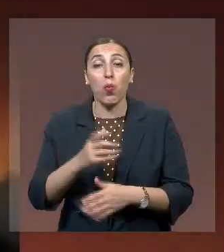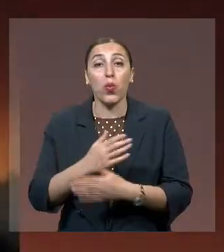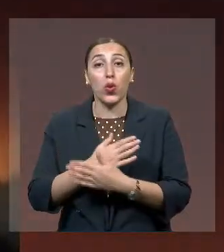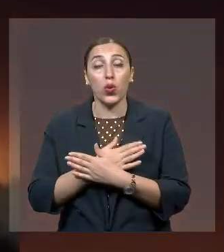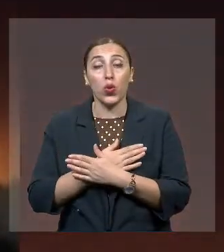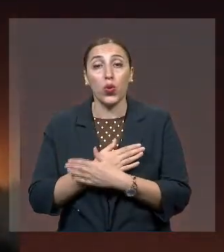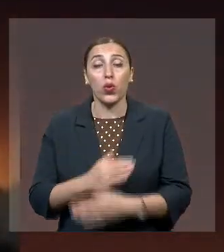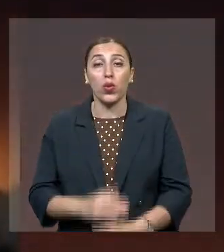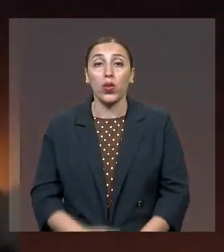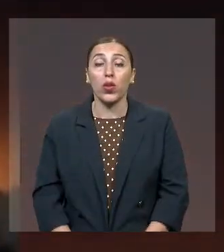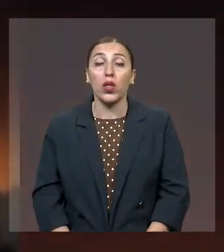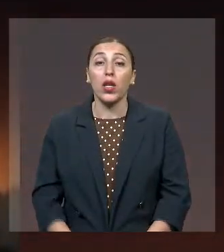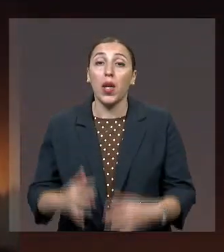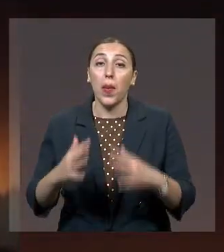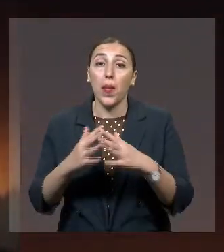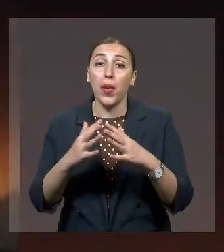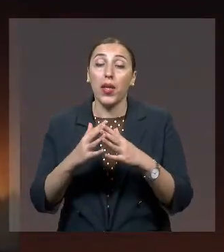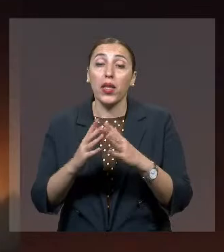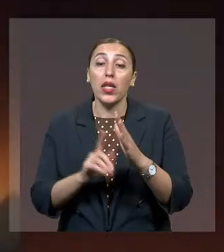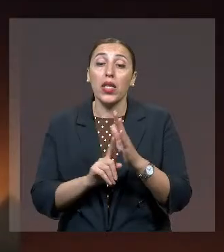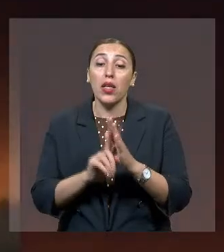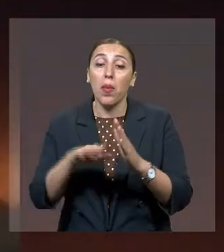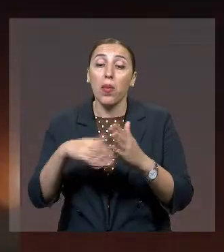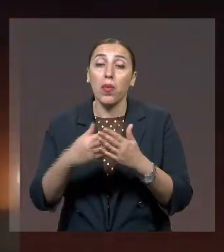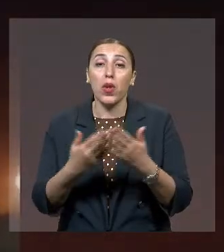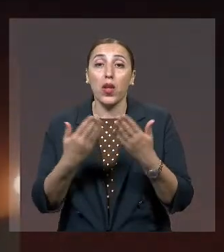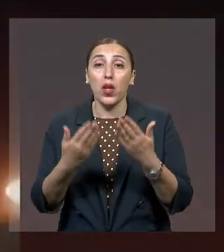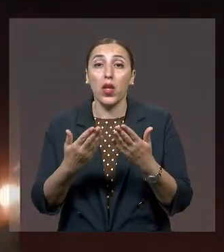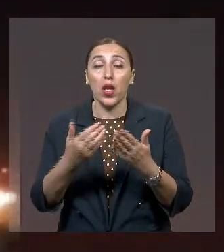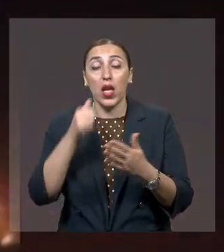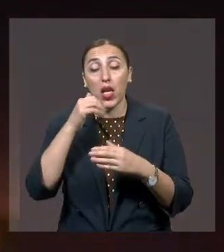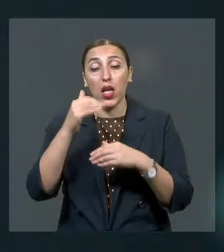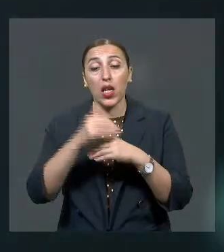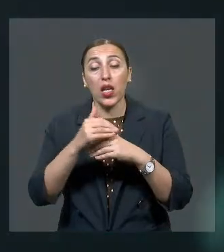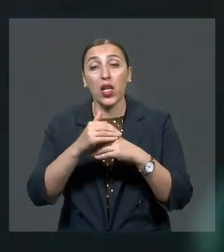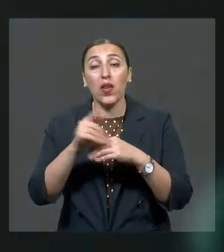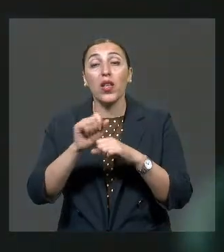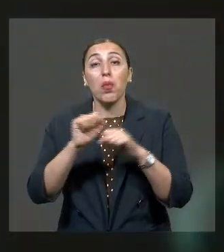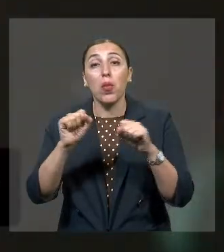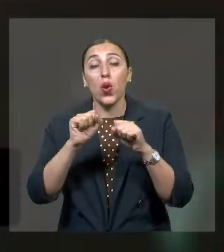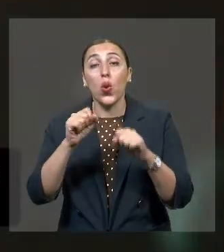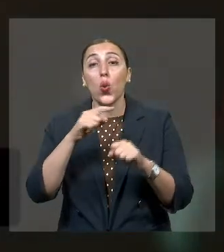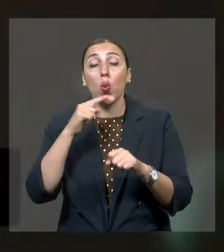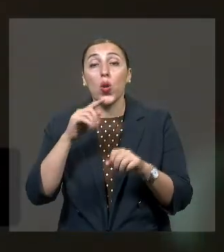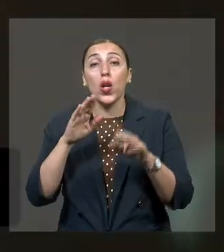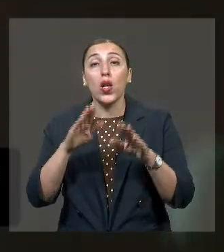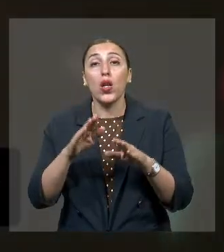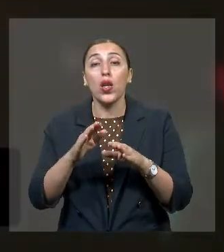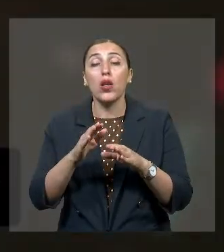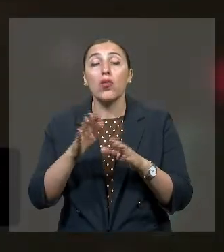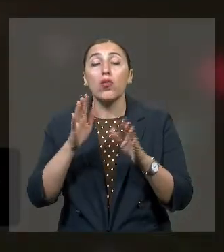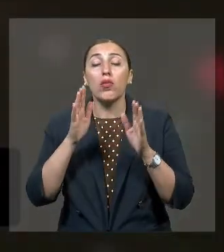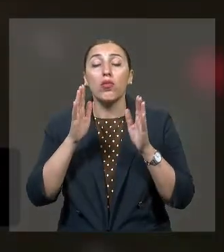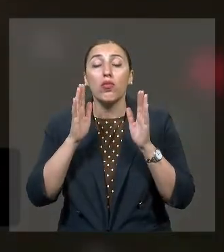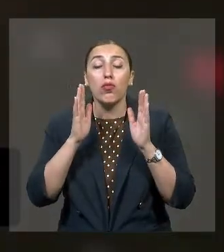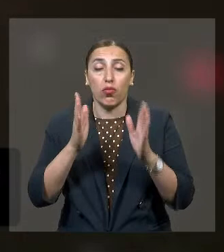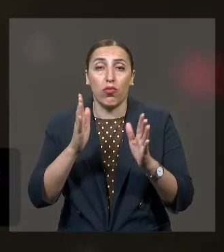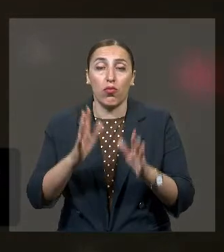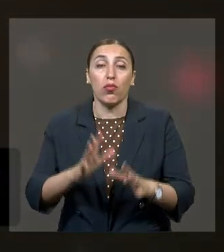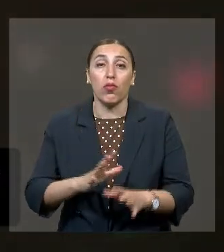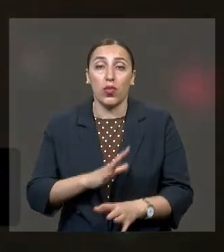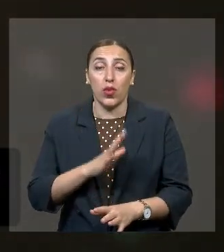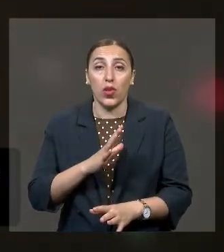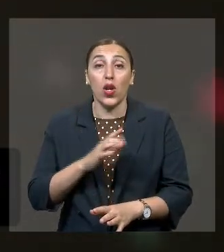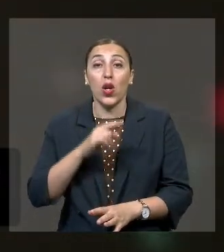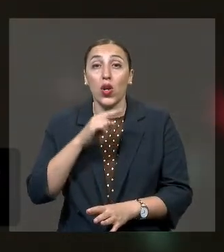զոհվել։ Պատերազմի սկզբից ի վեր անցած գիշերվա հարձակումը Ռուսաստանի վրա անօթաչուների ամենազանգվածային հարձակումն